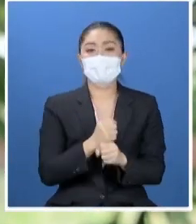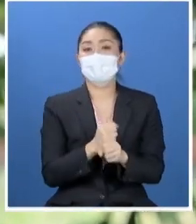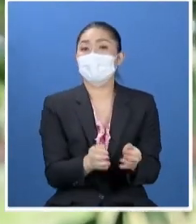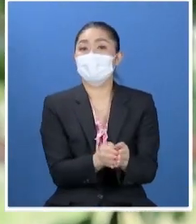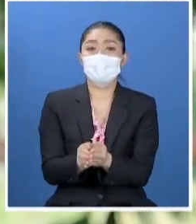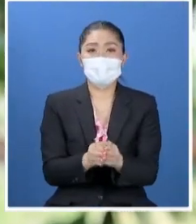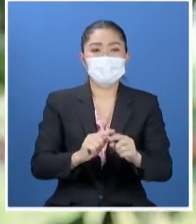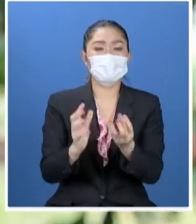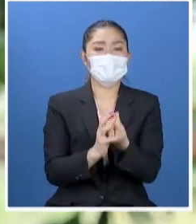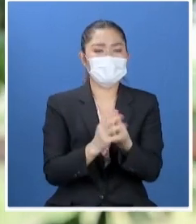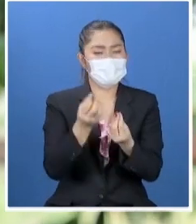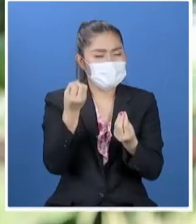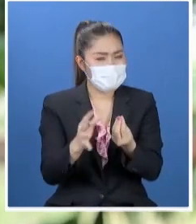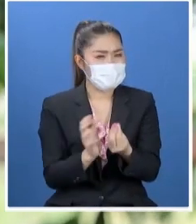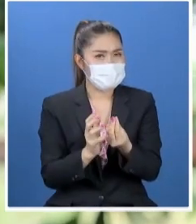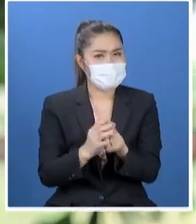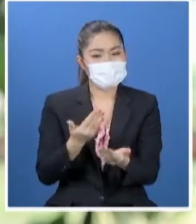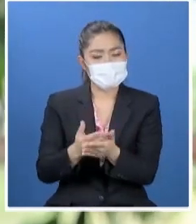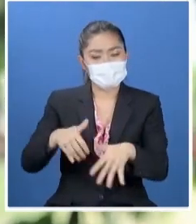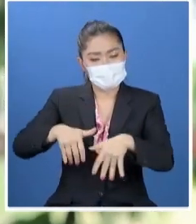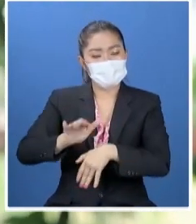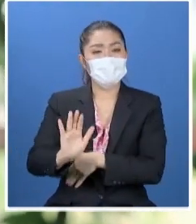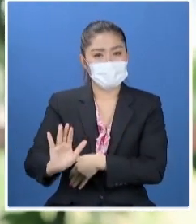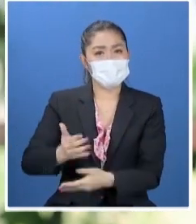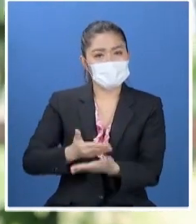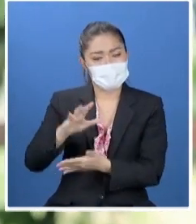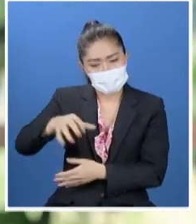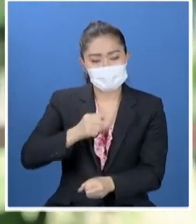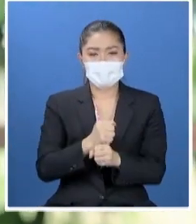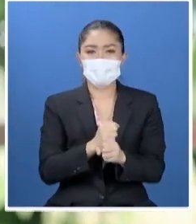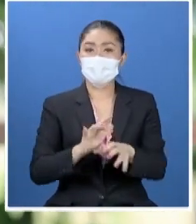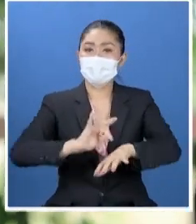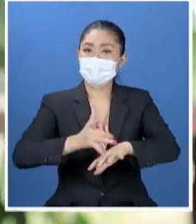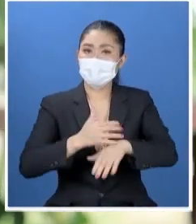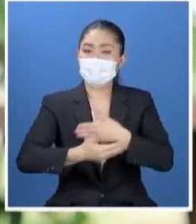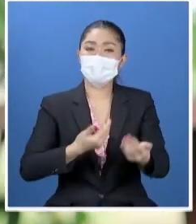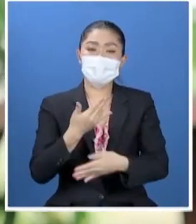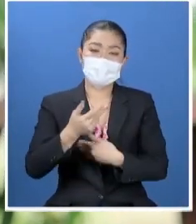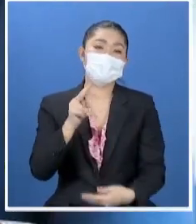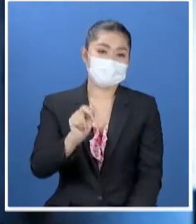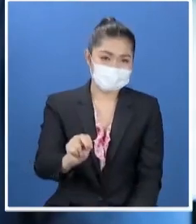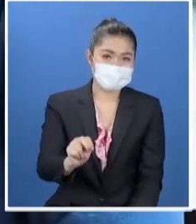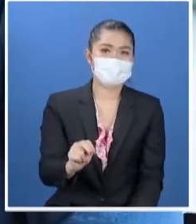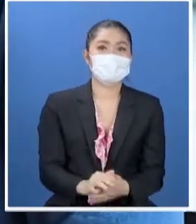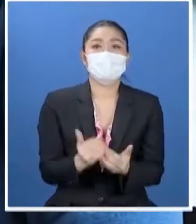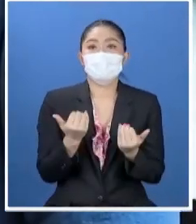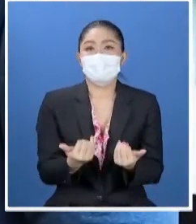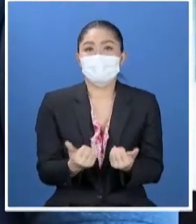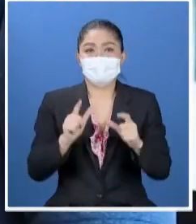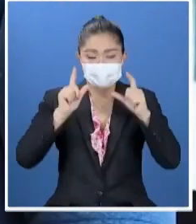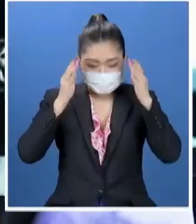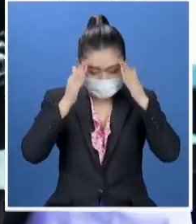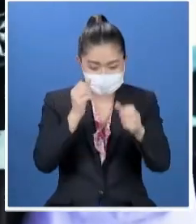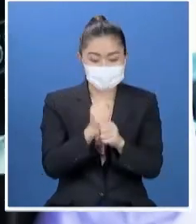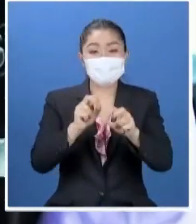แต่ว่าผักเนี่ยส่วนใหญ่แล้วจะใช้จากที่ชุมชนปลูกซึ่งจะมีขายที่ตลาดบ้านกลางเนี่ยค่ะ สำหรับความตั้งใจ